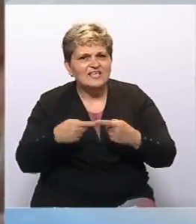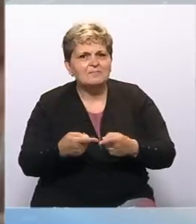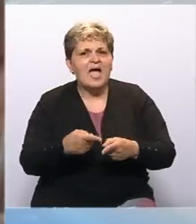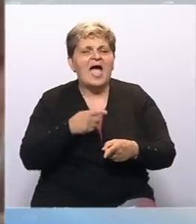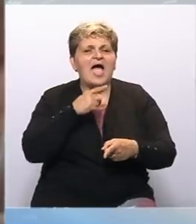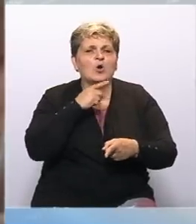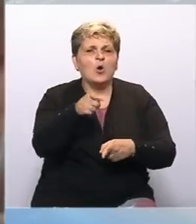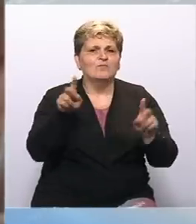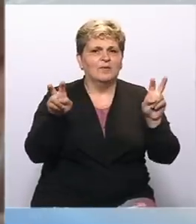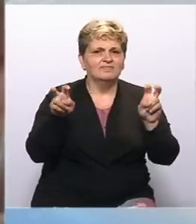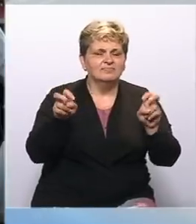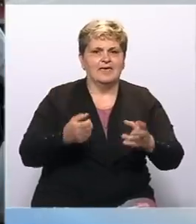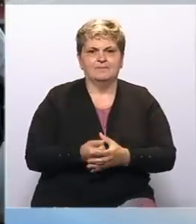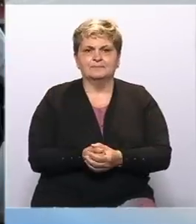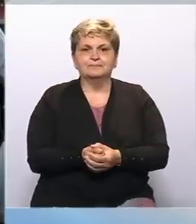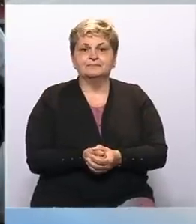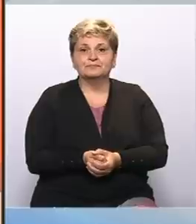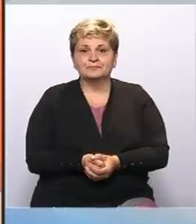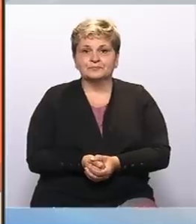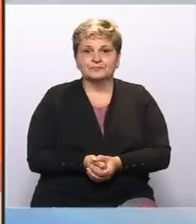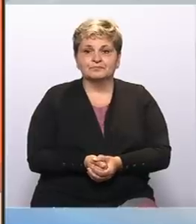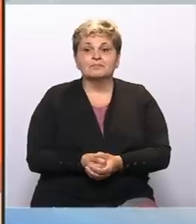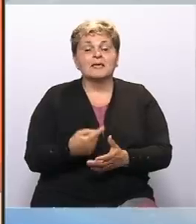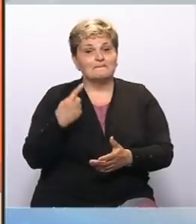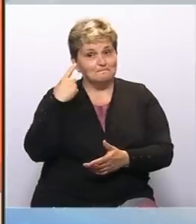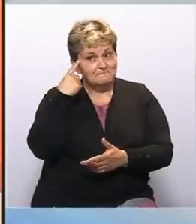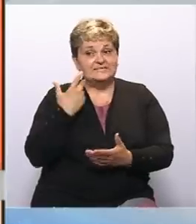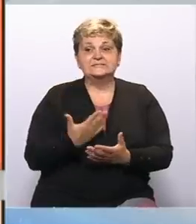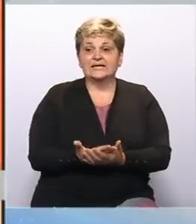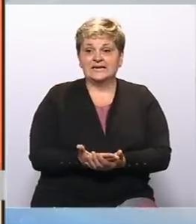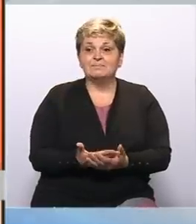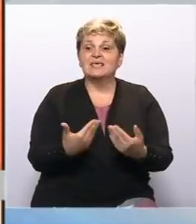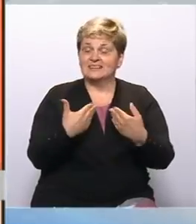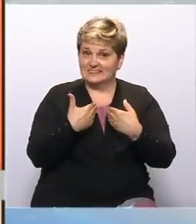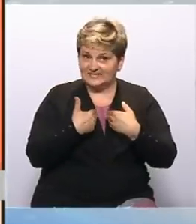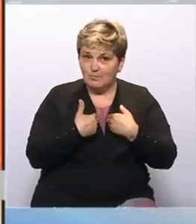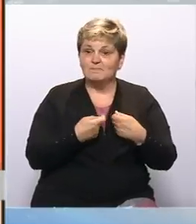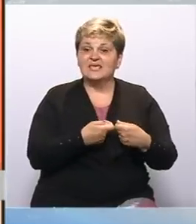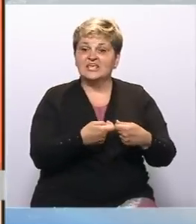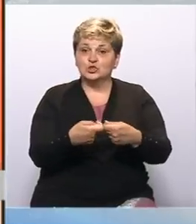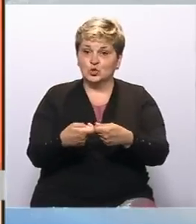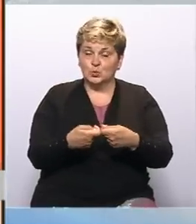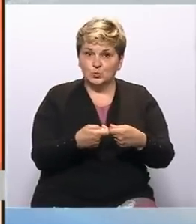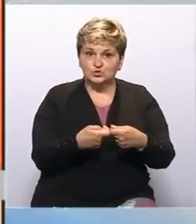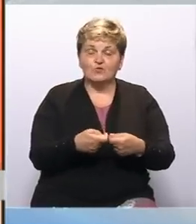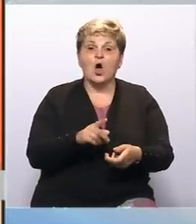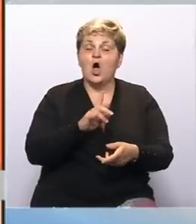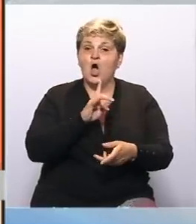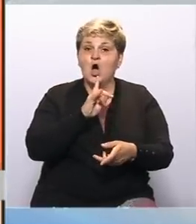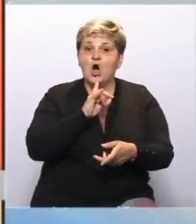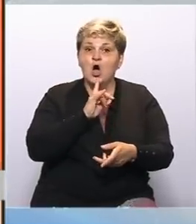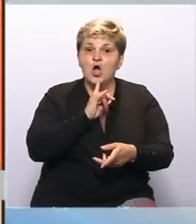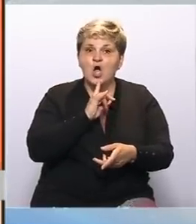nasiljem nad ženama i femicidom. Mislim da smo mi društvo koje